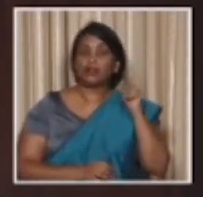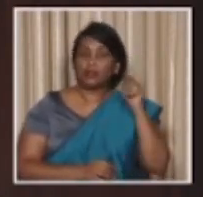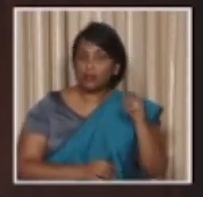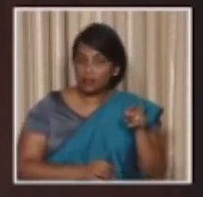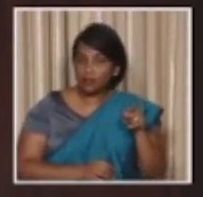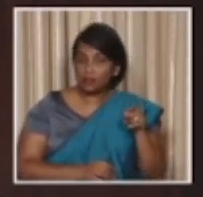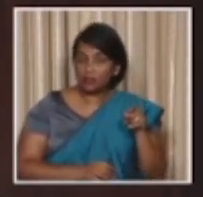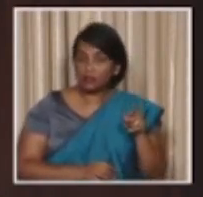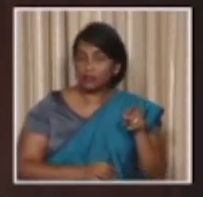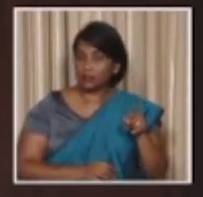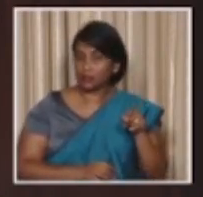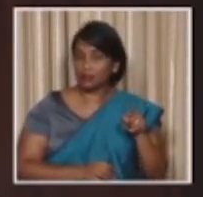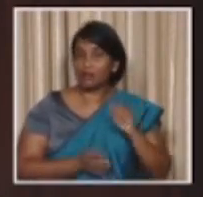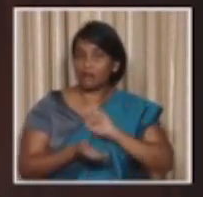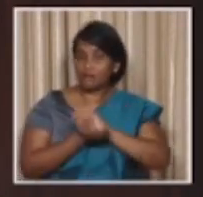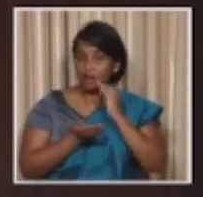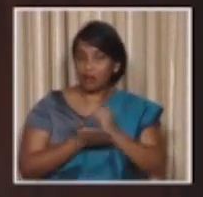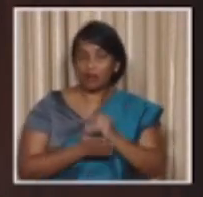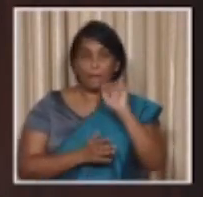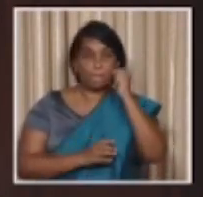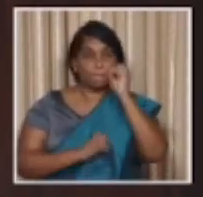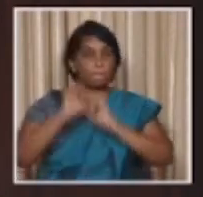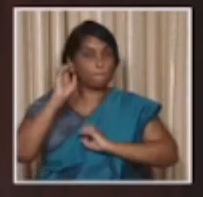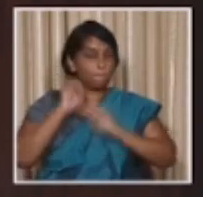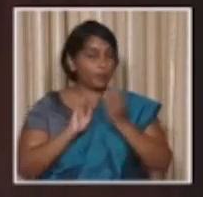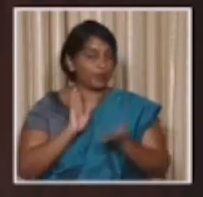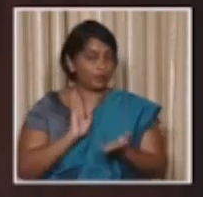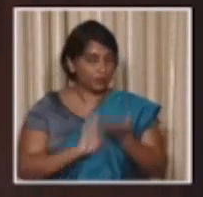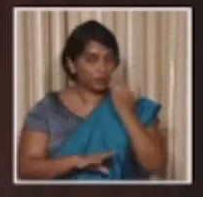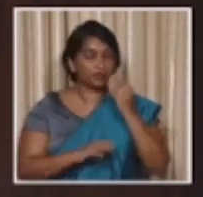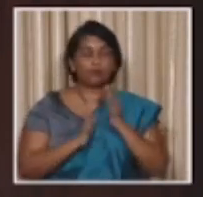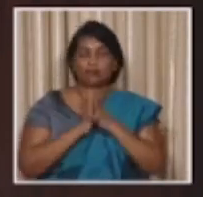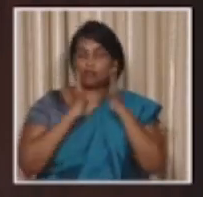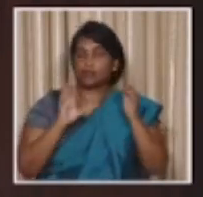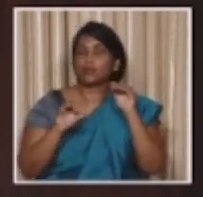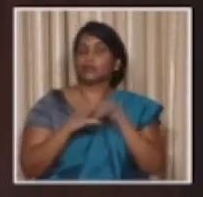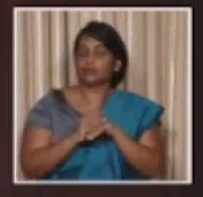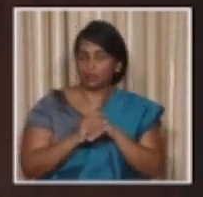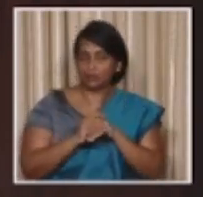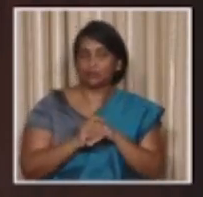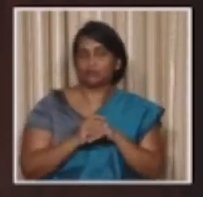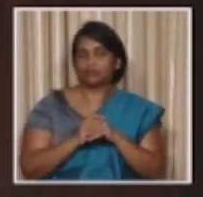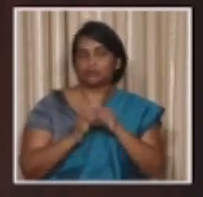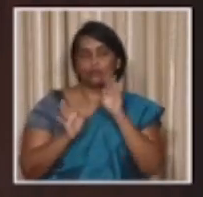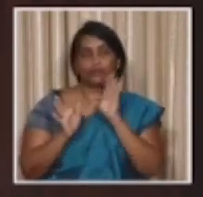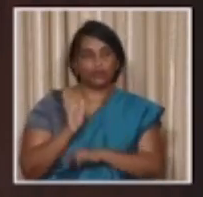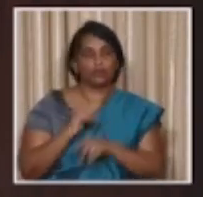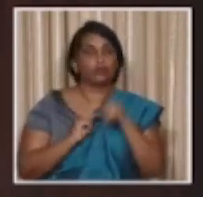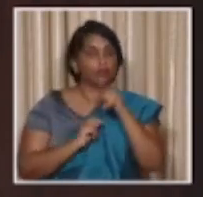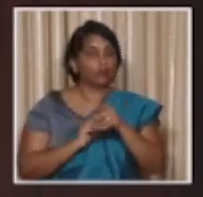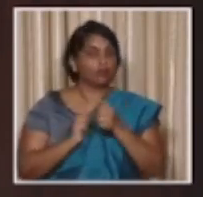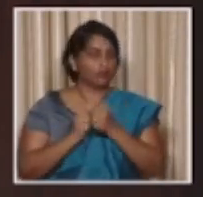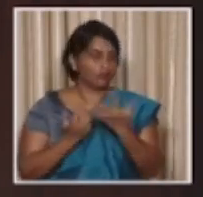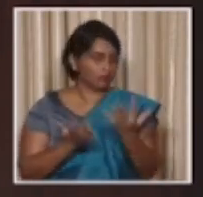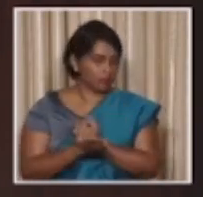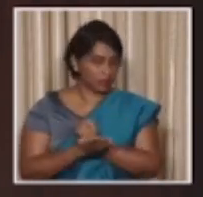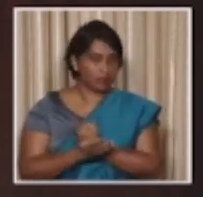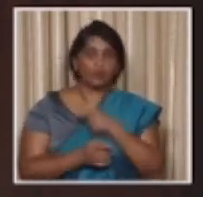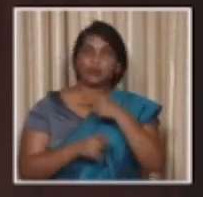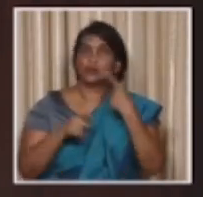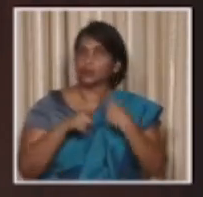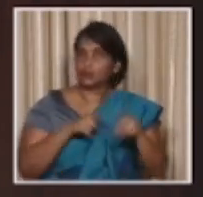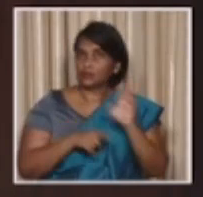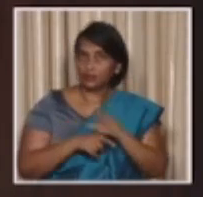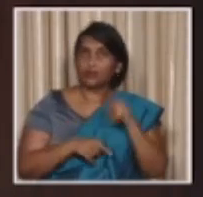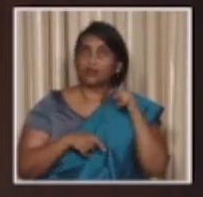සීඒගේ මේ අරමුදලෙන් 150කට වැඩිය සම්පූර්ණයෙන් මේකෙන් අහෝසි වෙනවා තමුන්නාන්සලා පවර ගන්න ඒ විතරක්